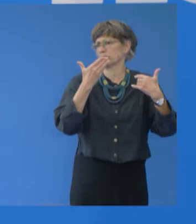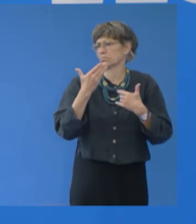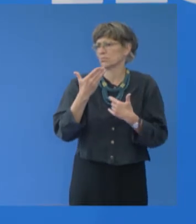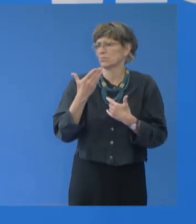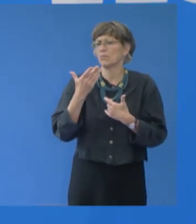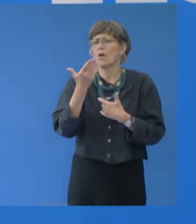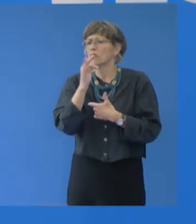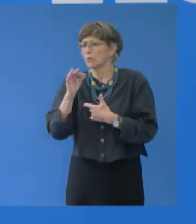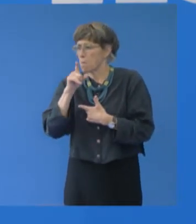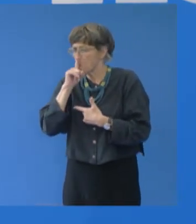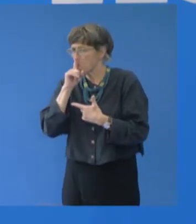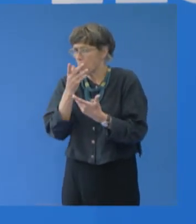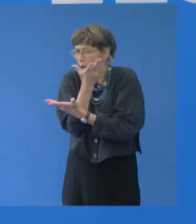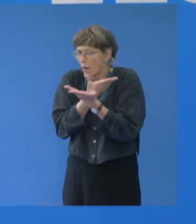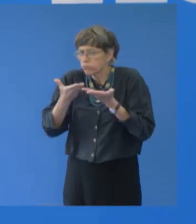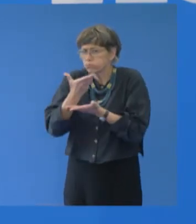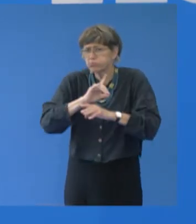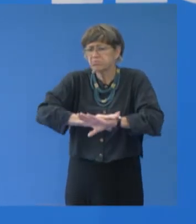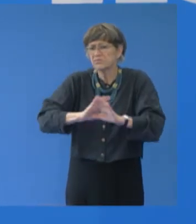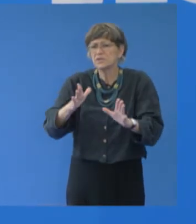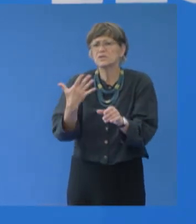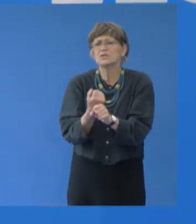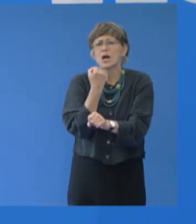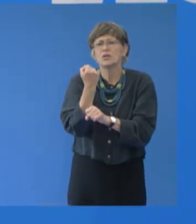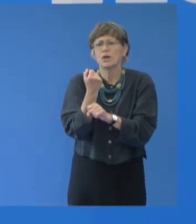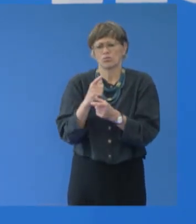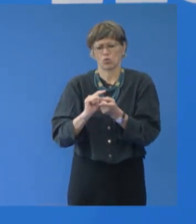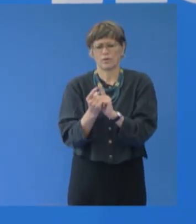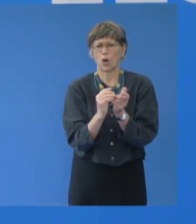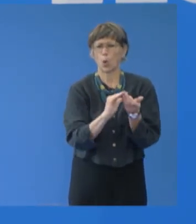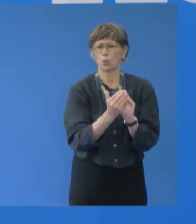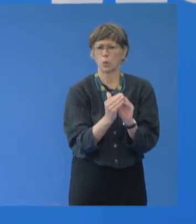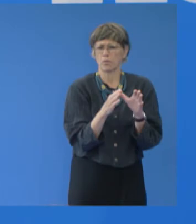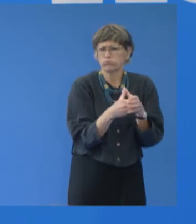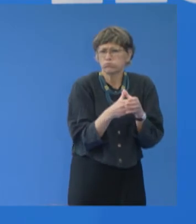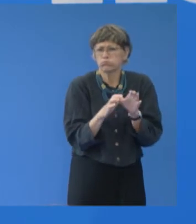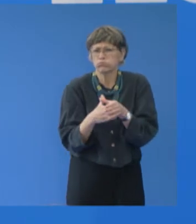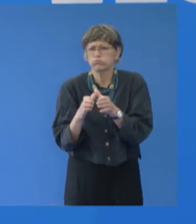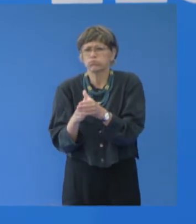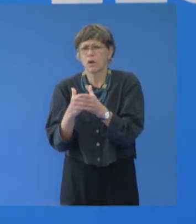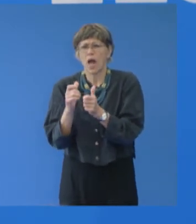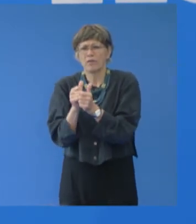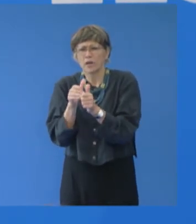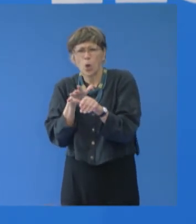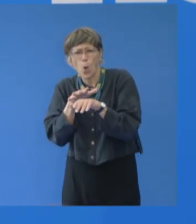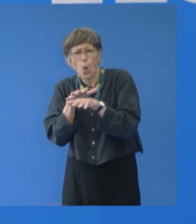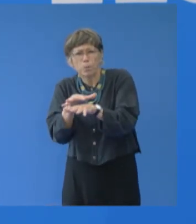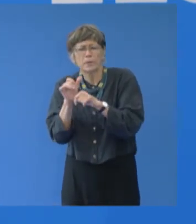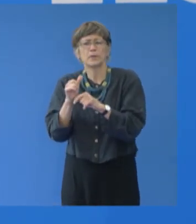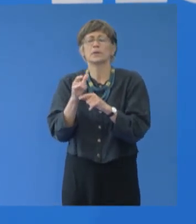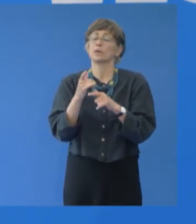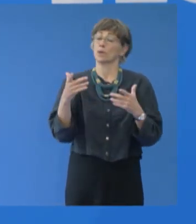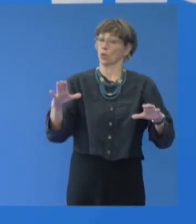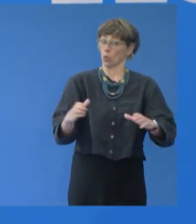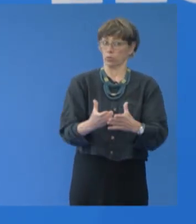se parlent plus, et c'est bien dommage. C'est le communautarisme, c'est le lobbying qui l'emporte. Debout la